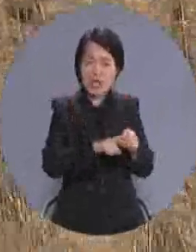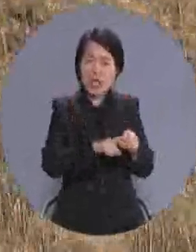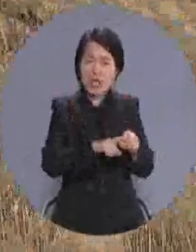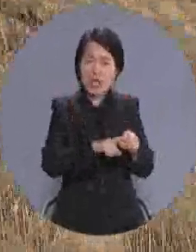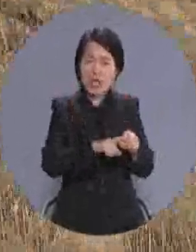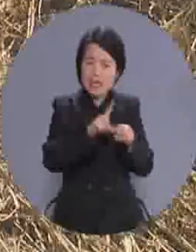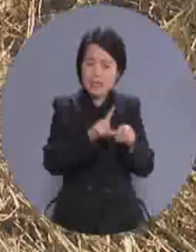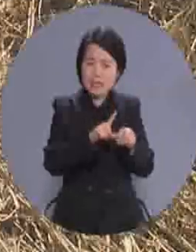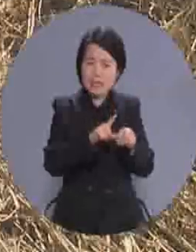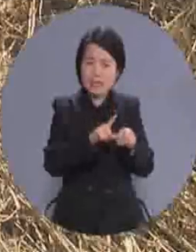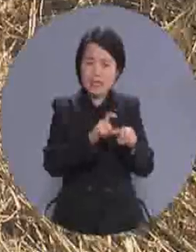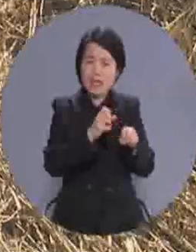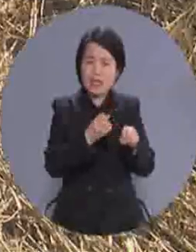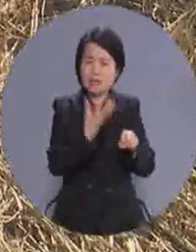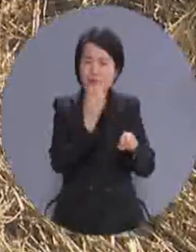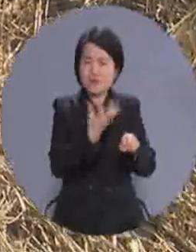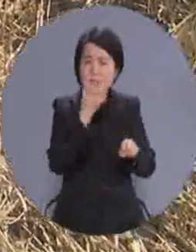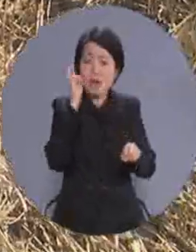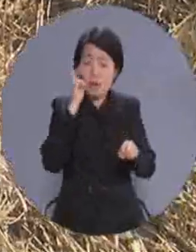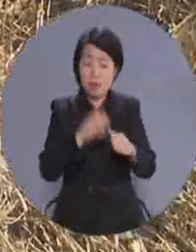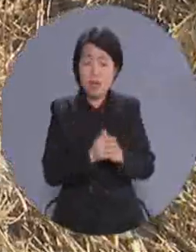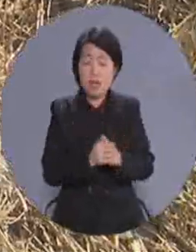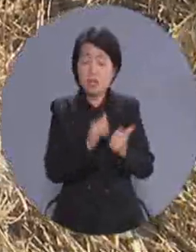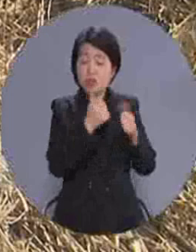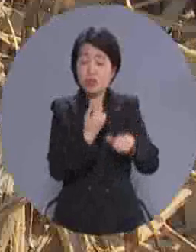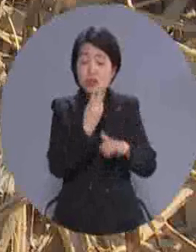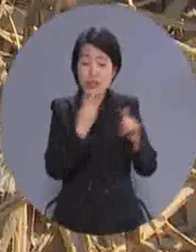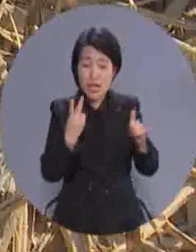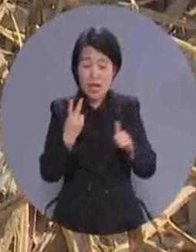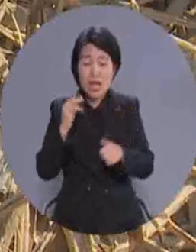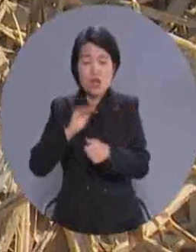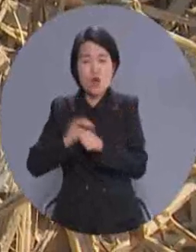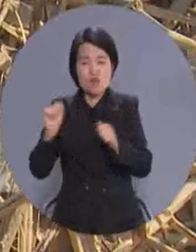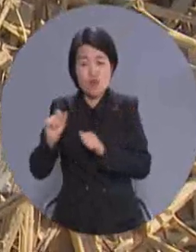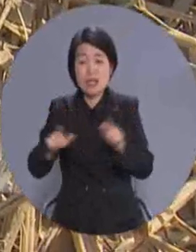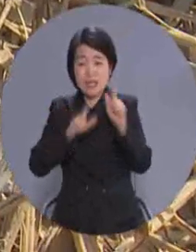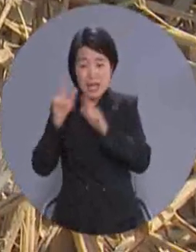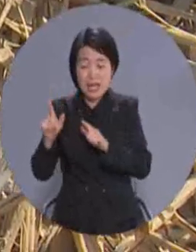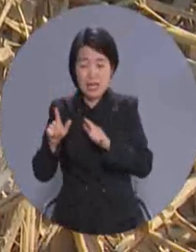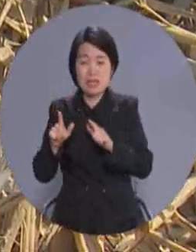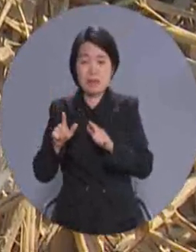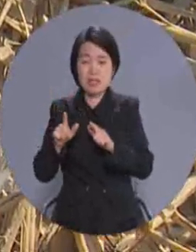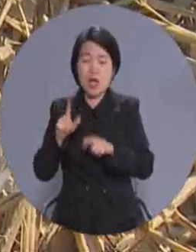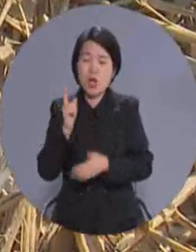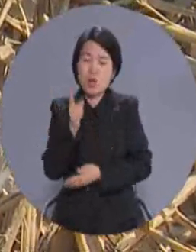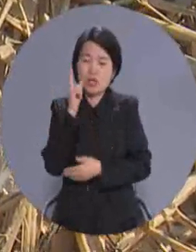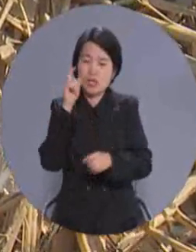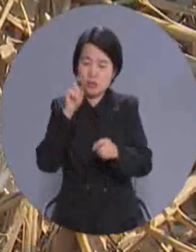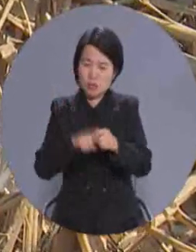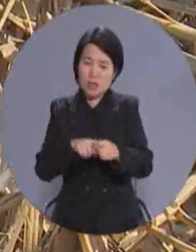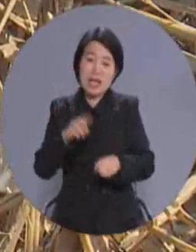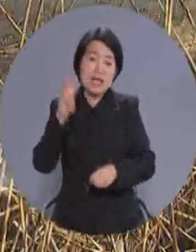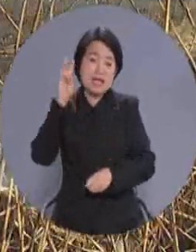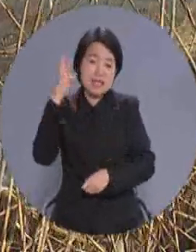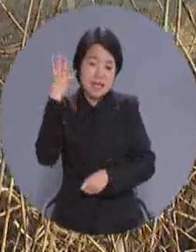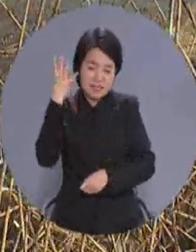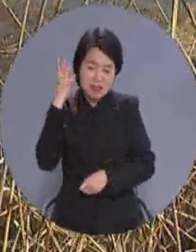나오고. 숨진 남녀는 경북 경산에 사는 사람들로 낚시를 하기 위해 사흘 전 해남에 온 것으로